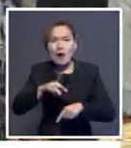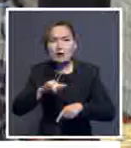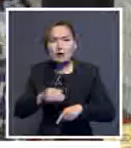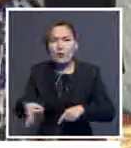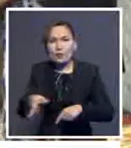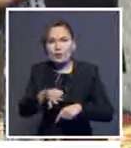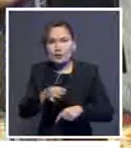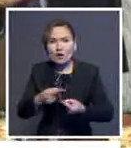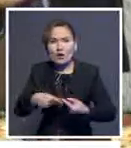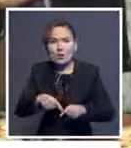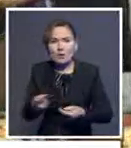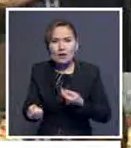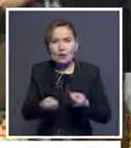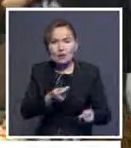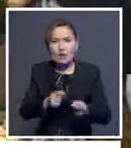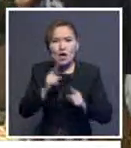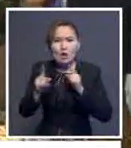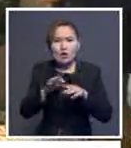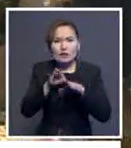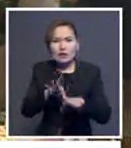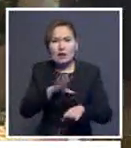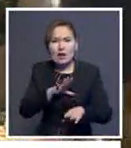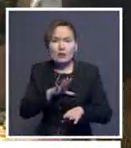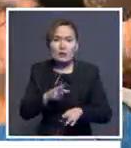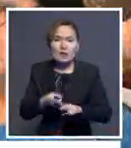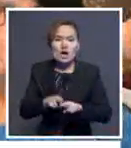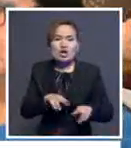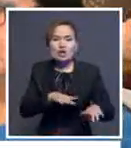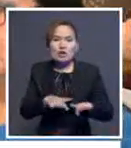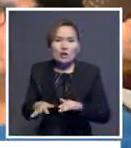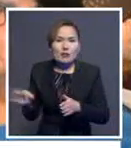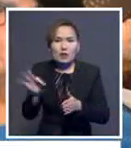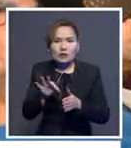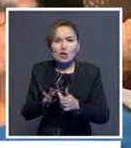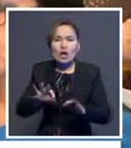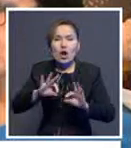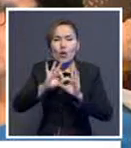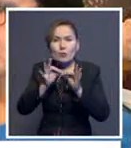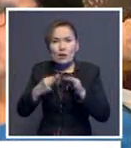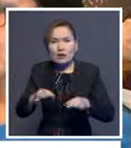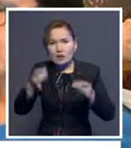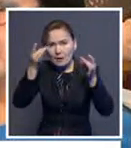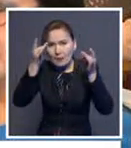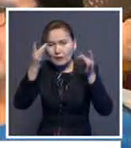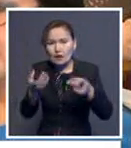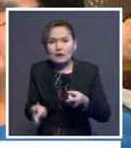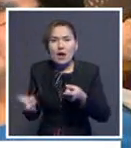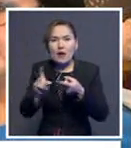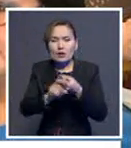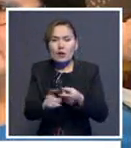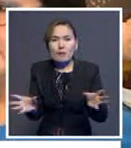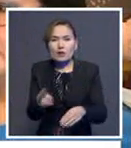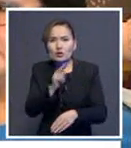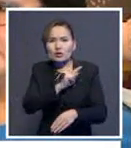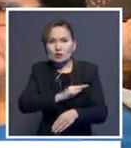облысы бойынша департаменті өңірлер ішінде тұңғыш рет осы тақырыпта акция өткізді. Шараның мақсаты өнер мен мәдениет саласына